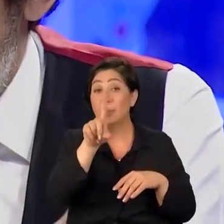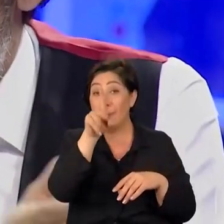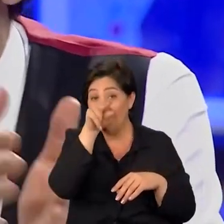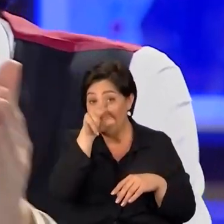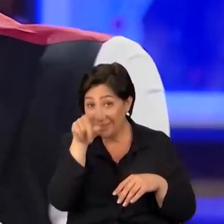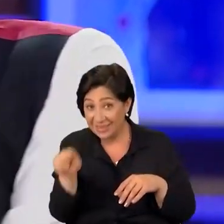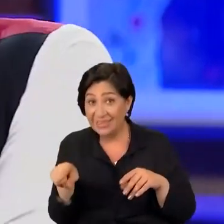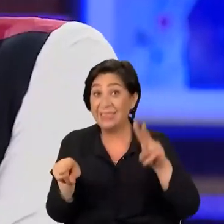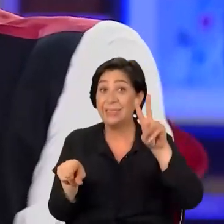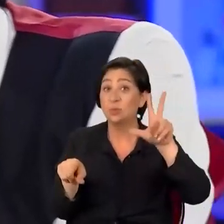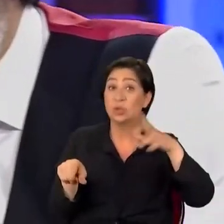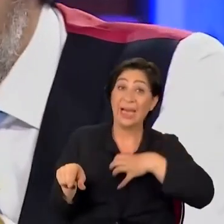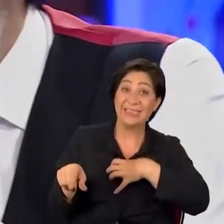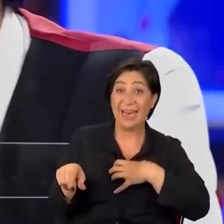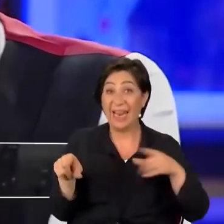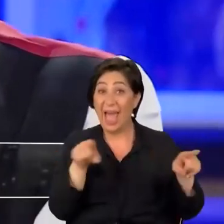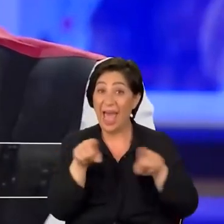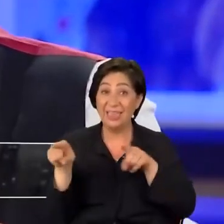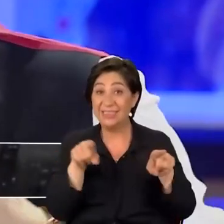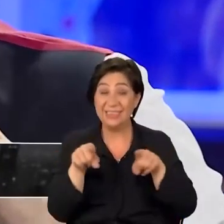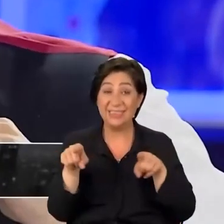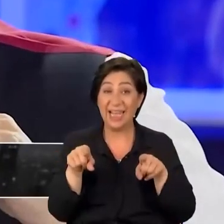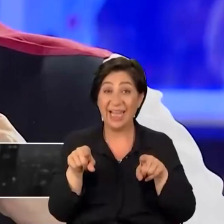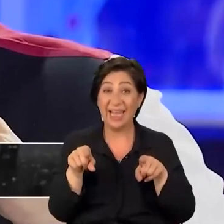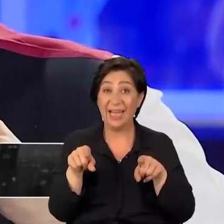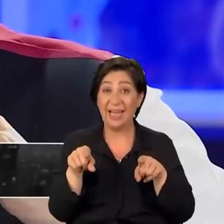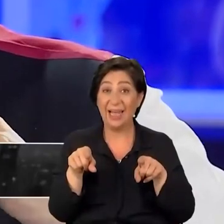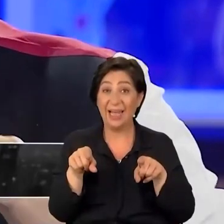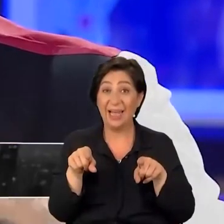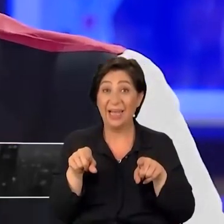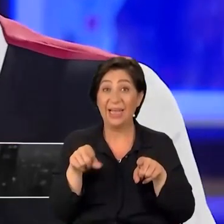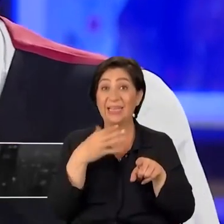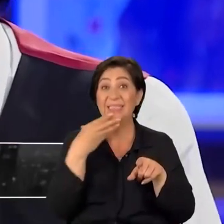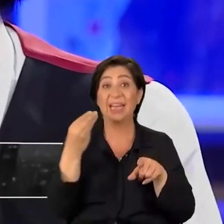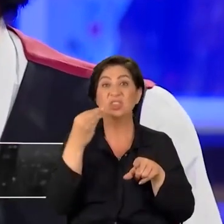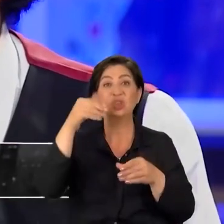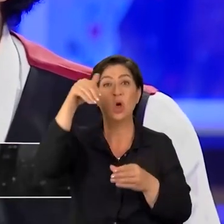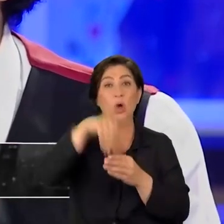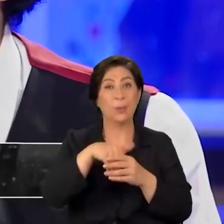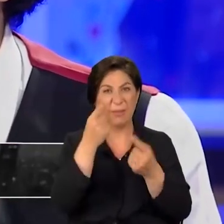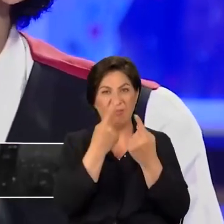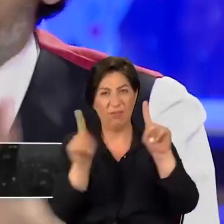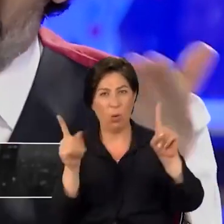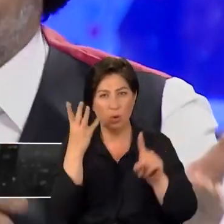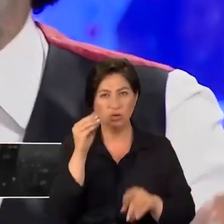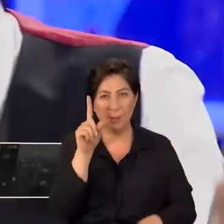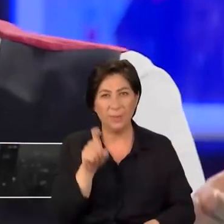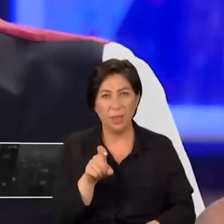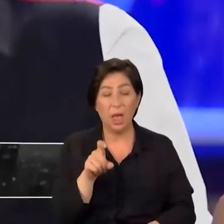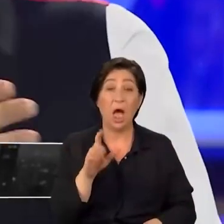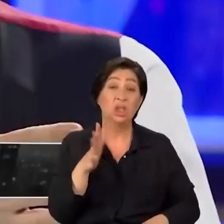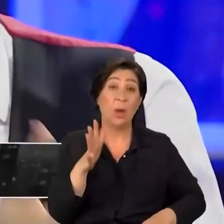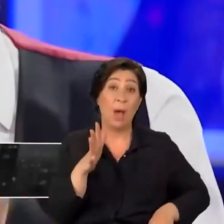Mart'la 23 Haziran arasında genç seçmende bir fark olacak mı? Mesela olacak.